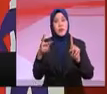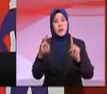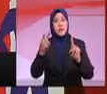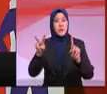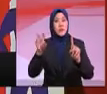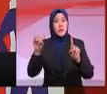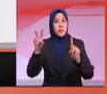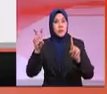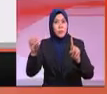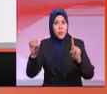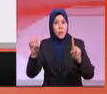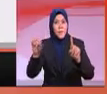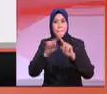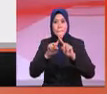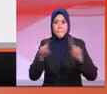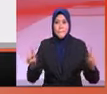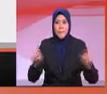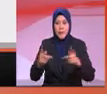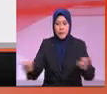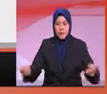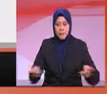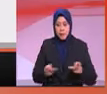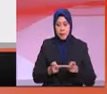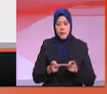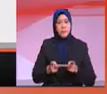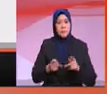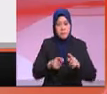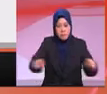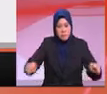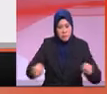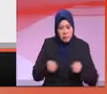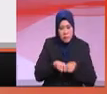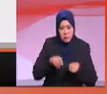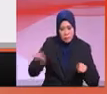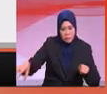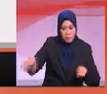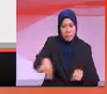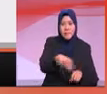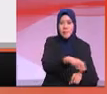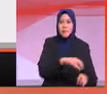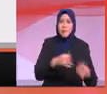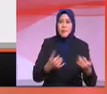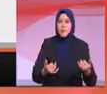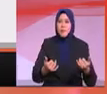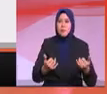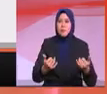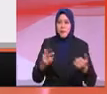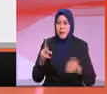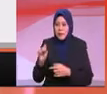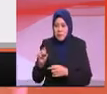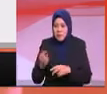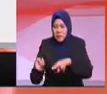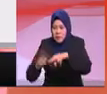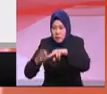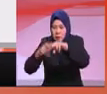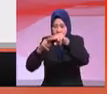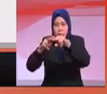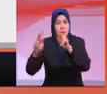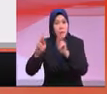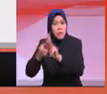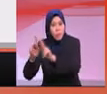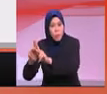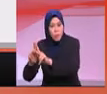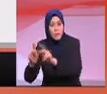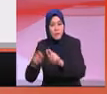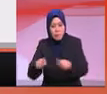2020. Tetapi dalam kawasan dan lokaliti tertentu, contohnya kita dapati kes meningkat di suatu kampung dan